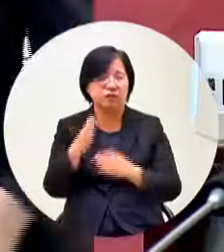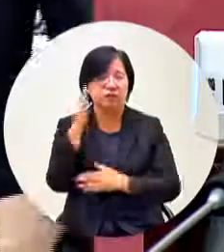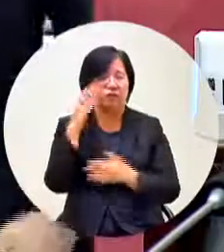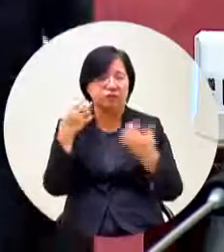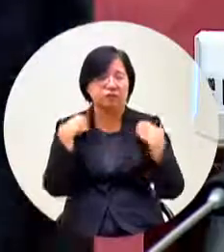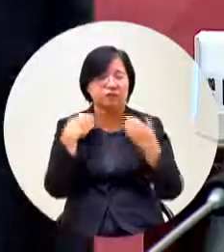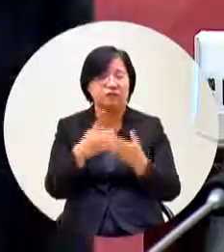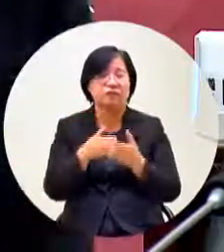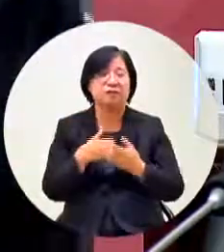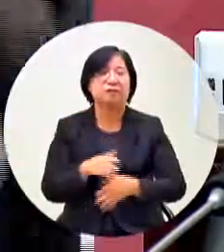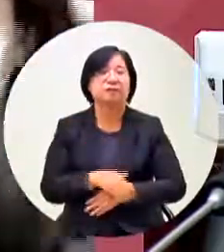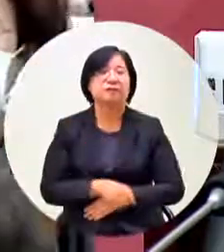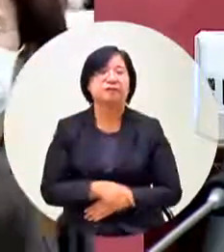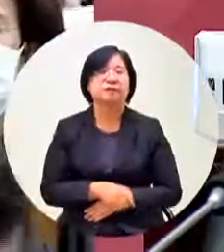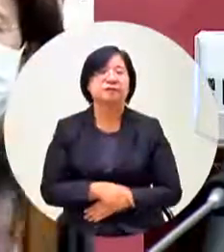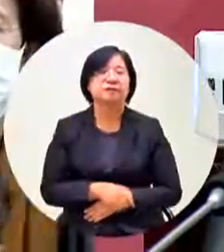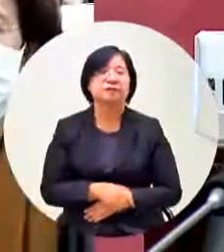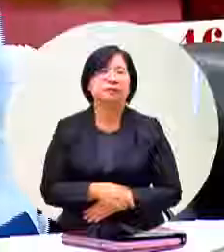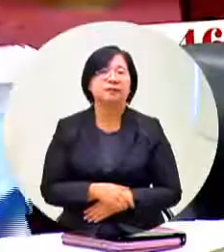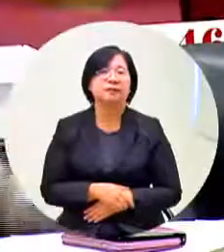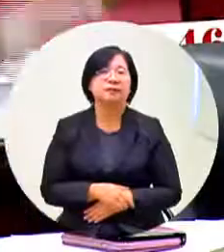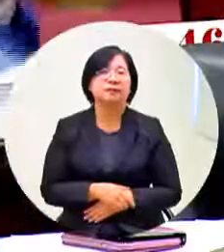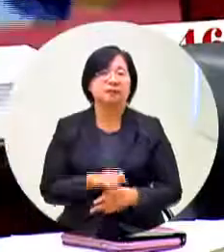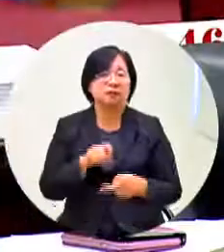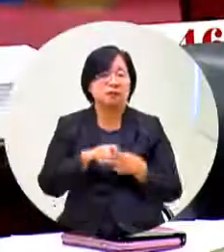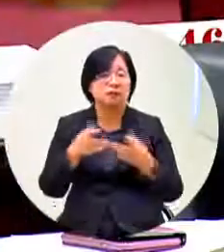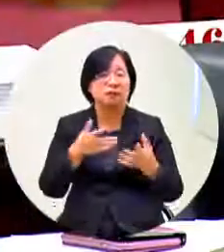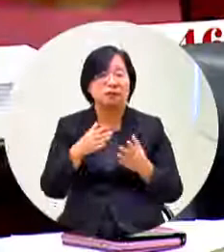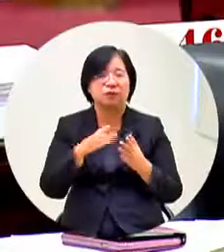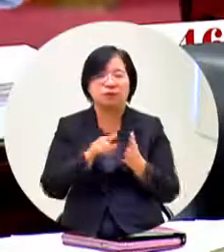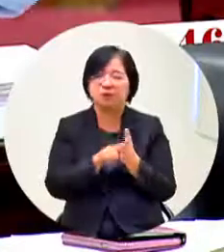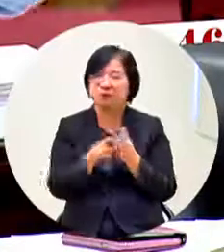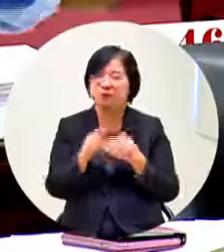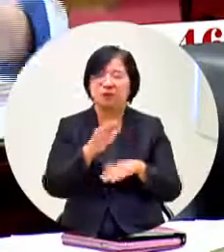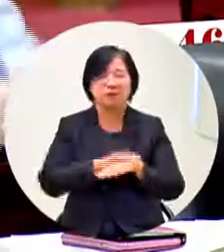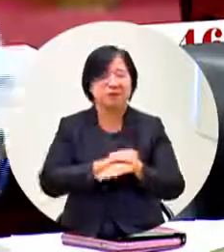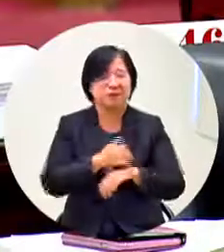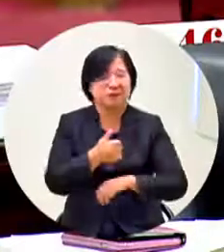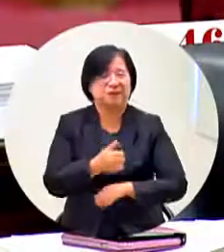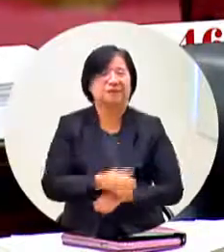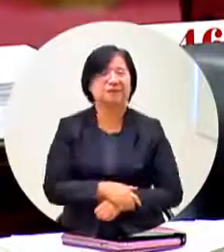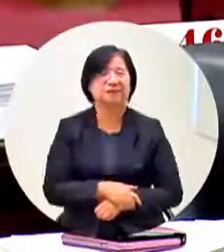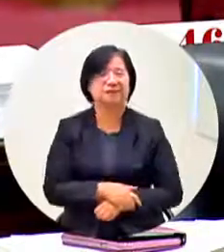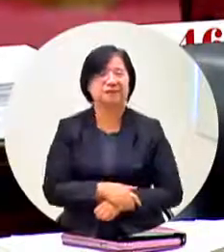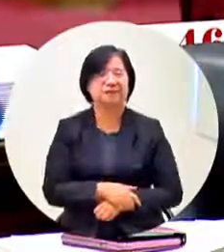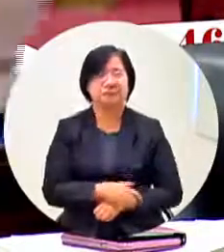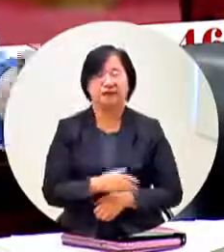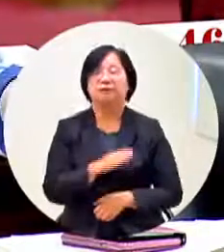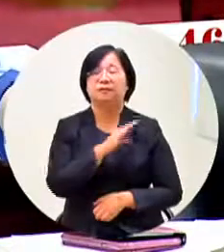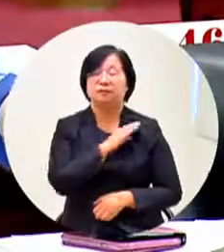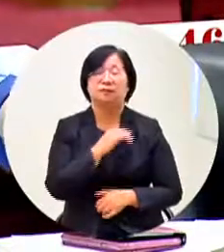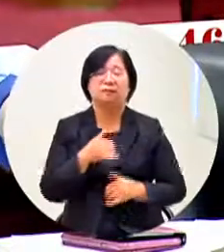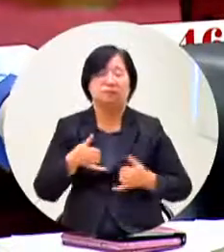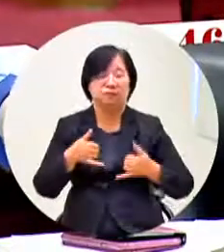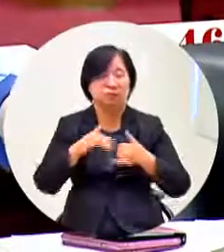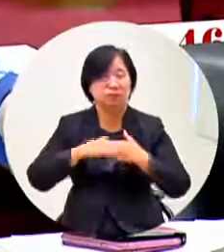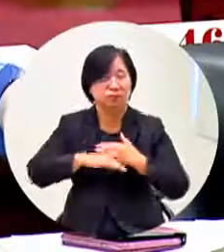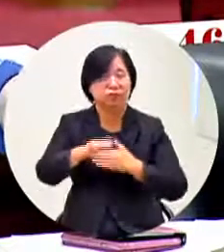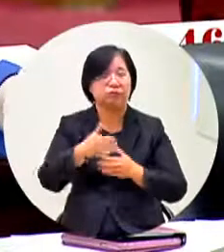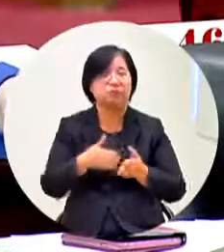谢谢。 好， 公务专家就是公务专家，当然就是要铺啊，就是本就是这